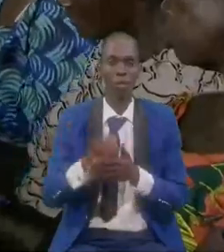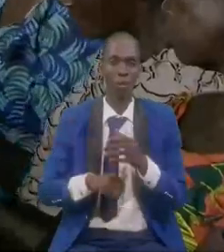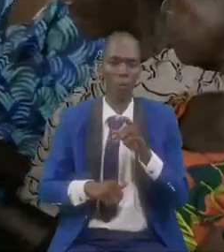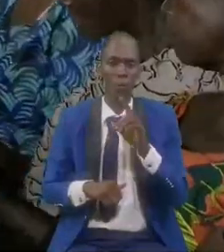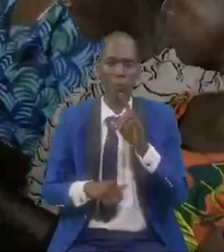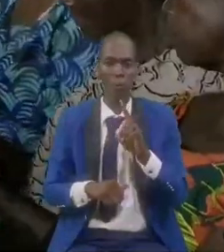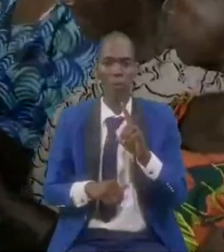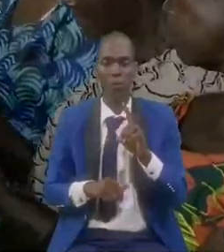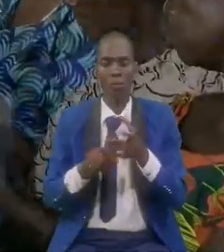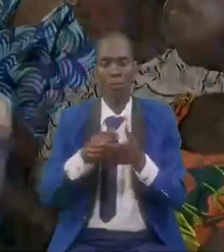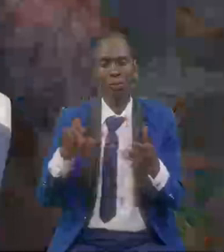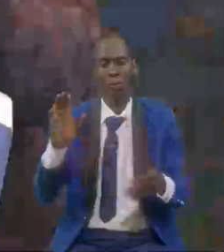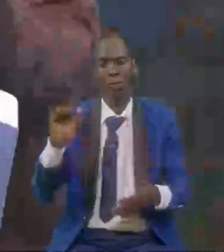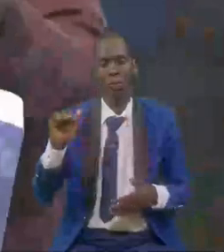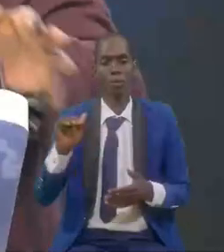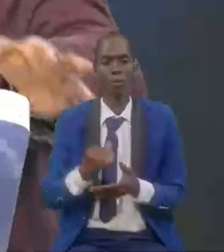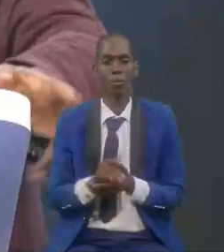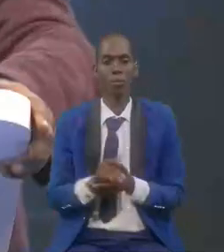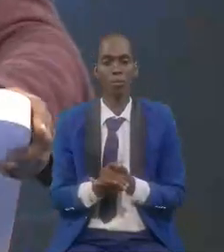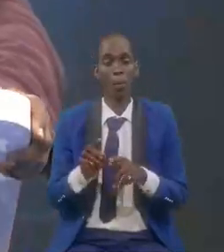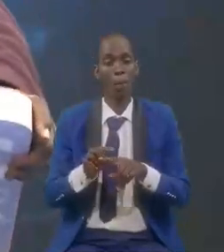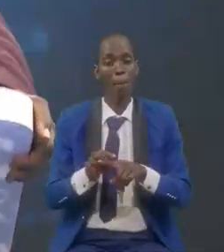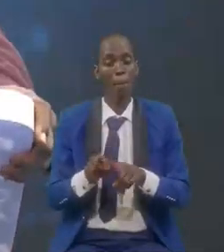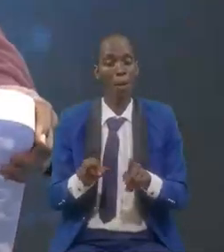chapitre 1, 15.